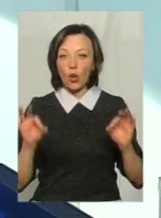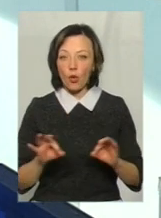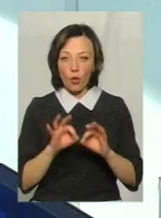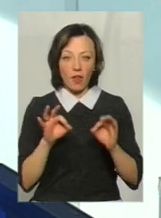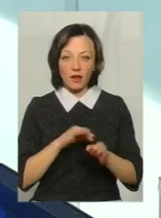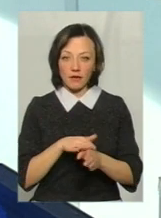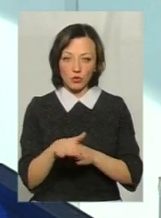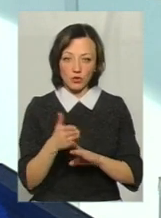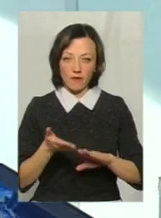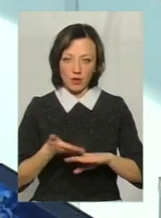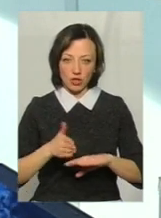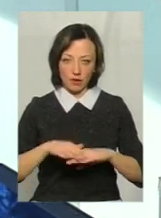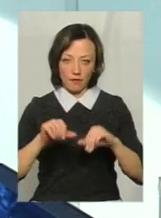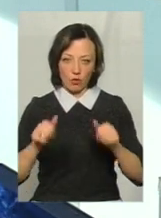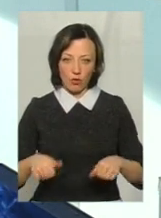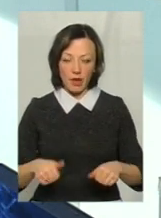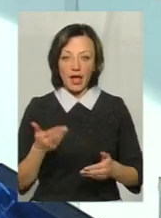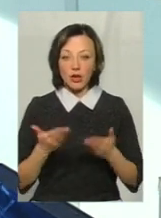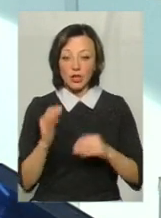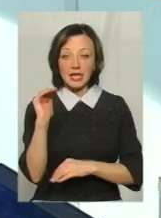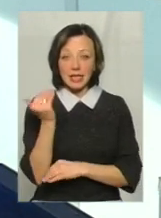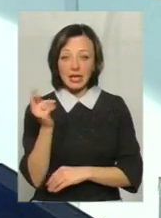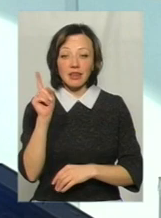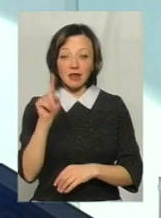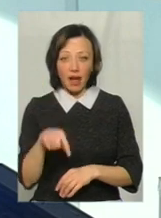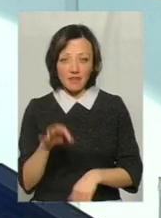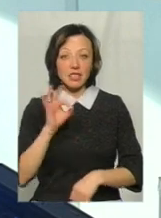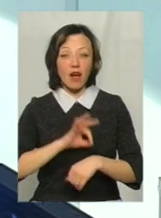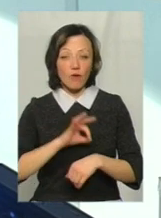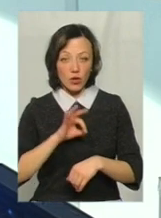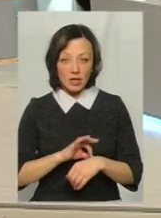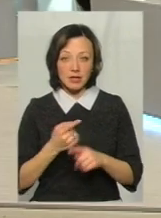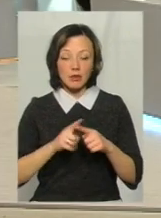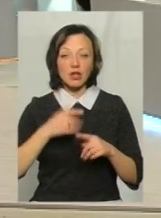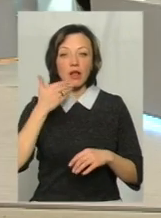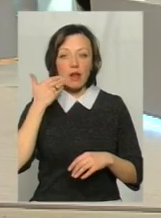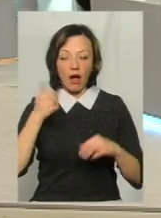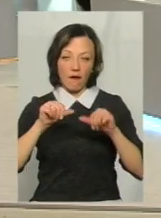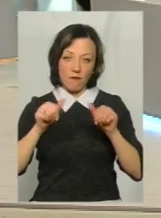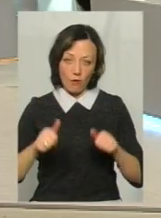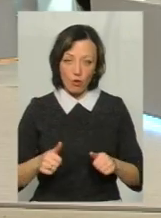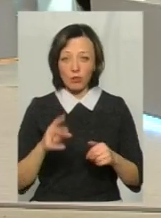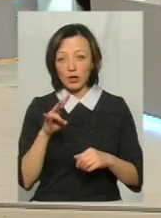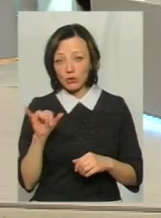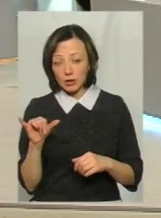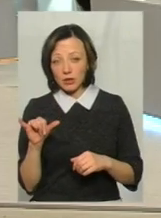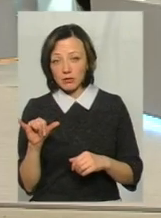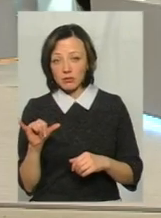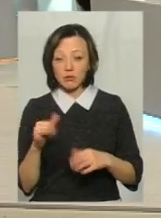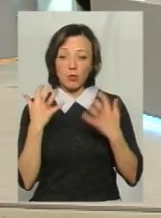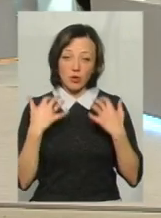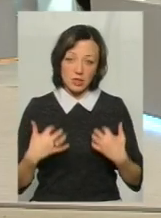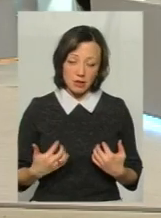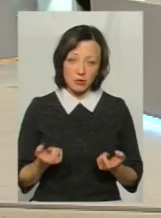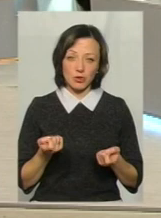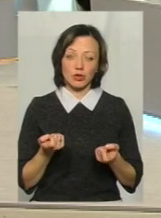не відбудеться важкі формі. Тобто, якщо дитина навіть і не і захворіє, це буде легка форма, ну, посипе,